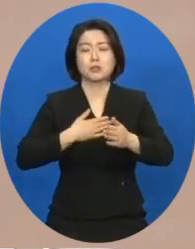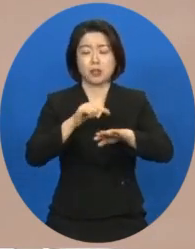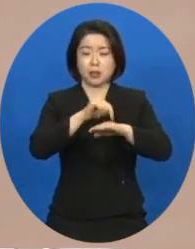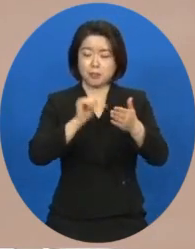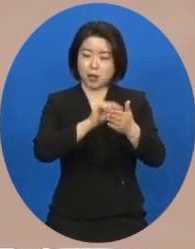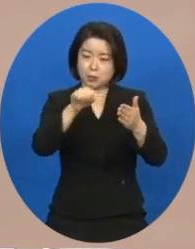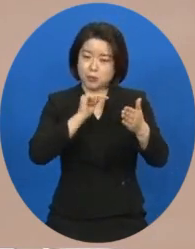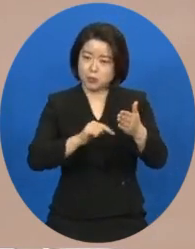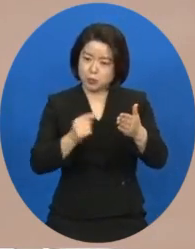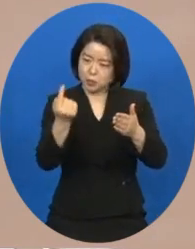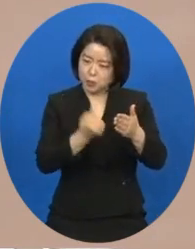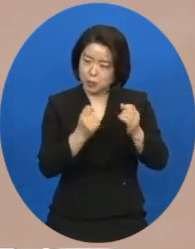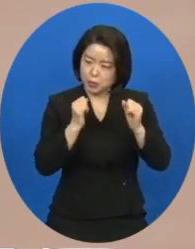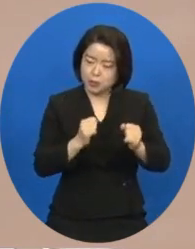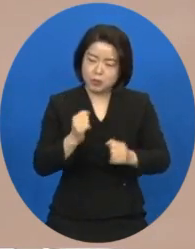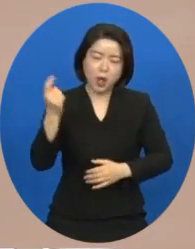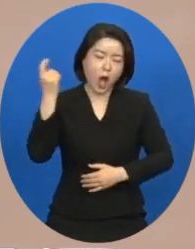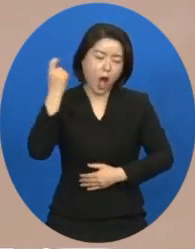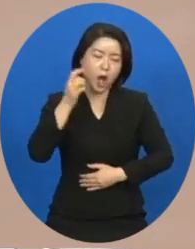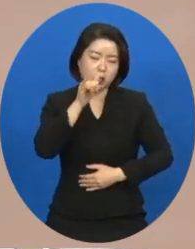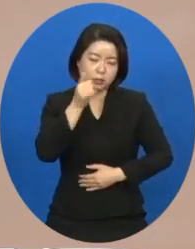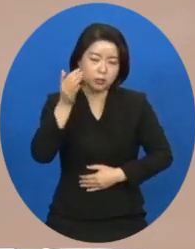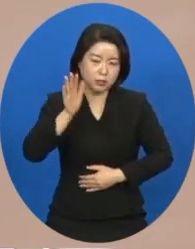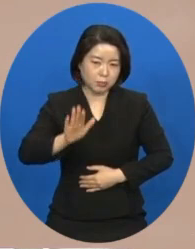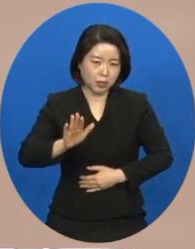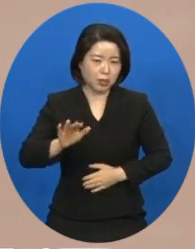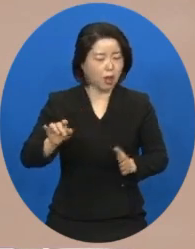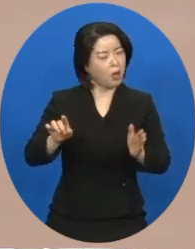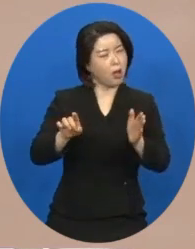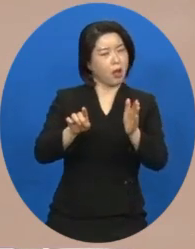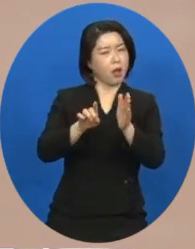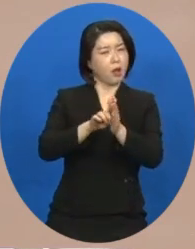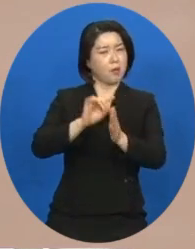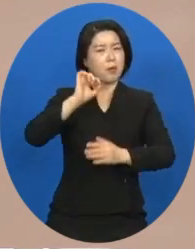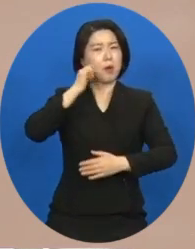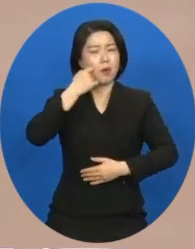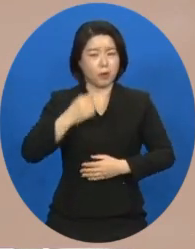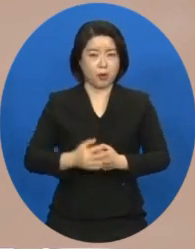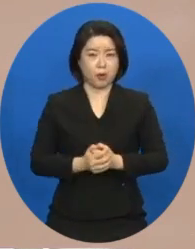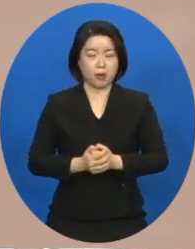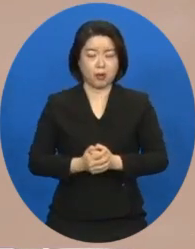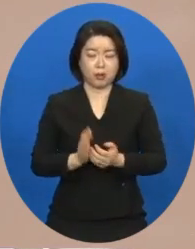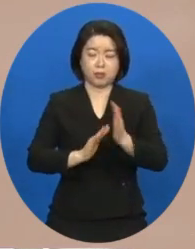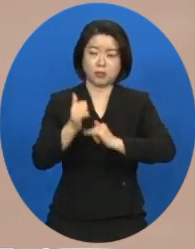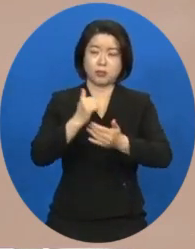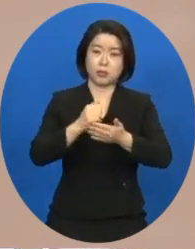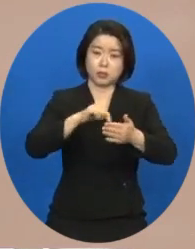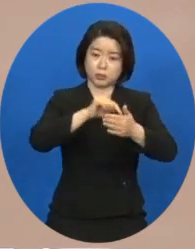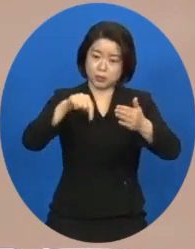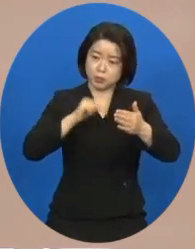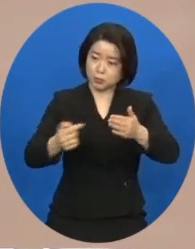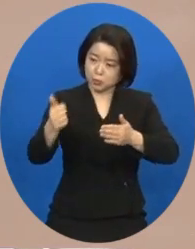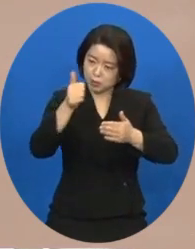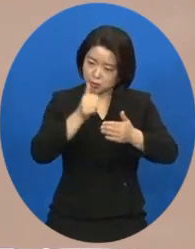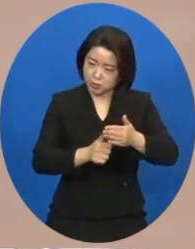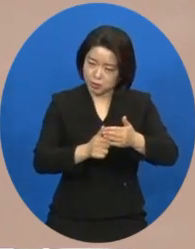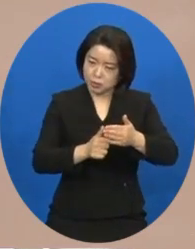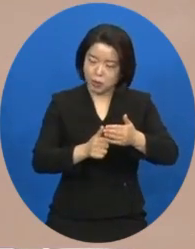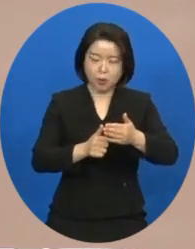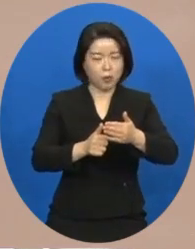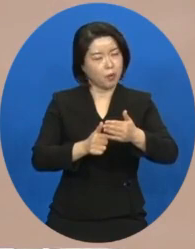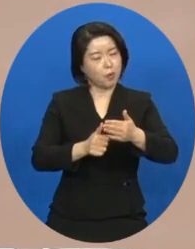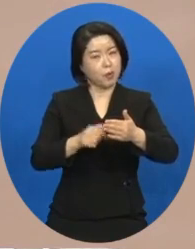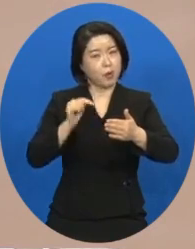말씀을 들었지만 믿어지지는 않았습니다. 예수님이 제 안에 계시다는 것이 저에게는